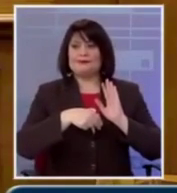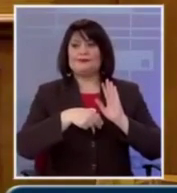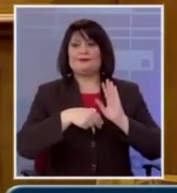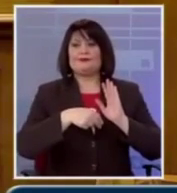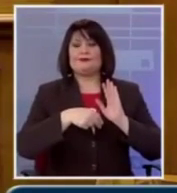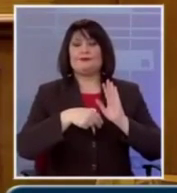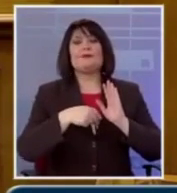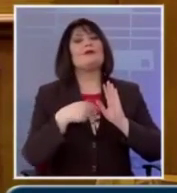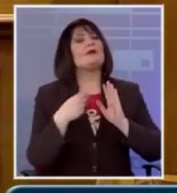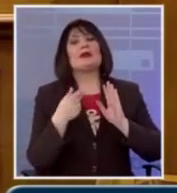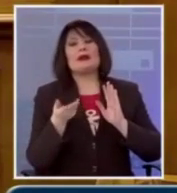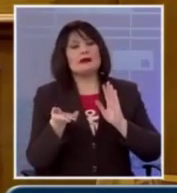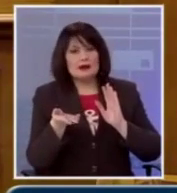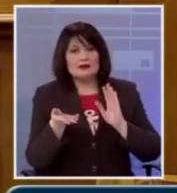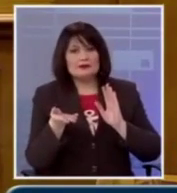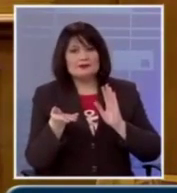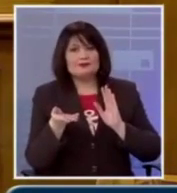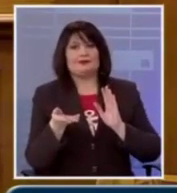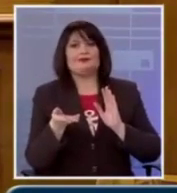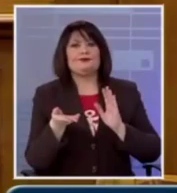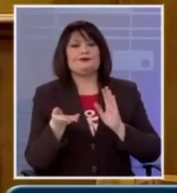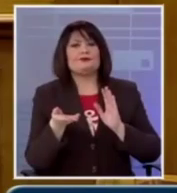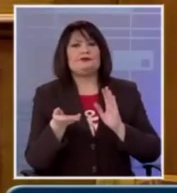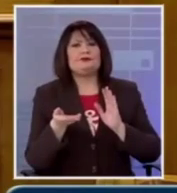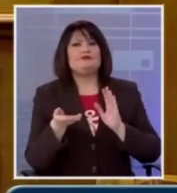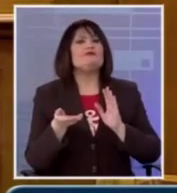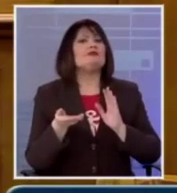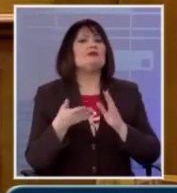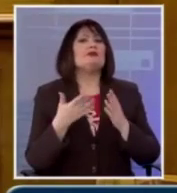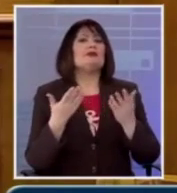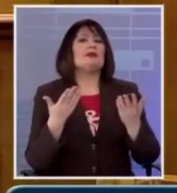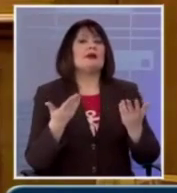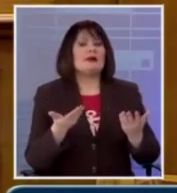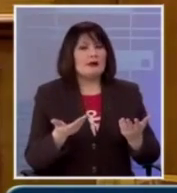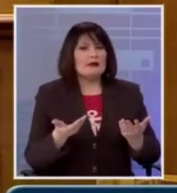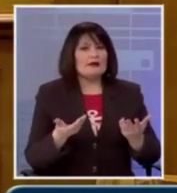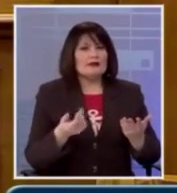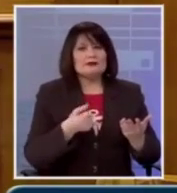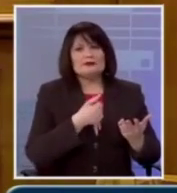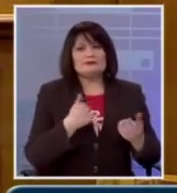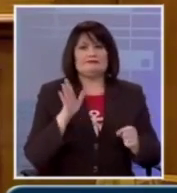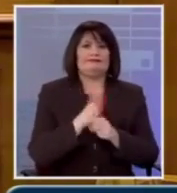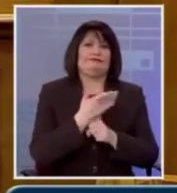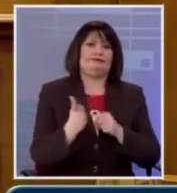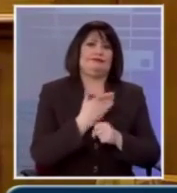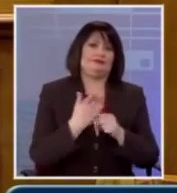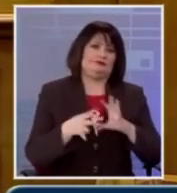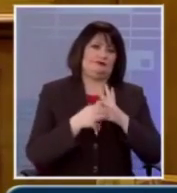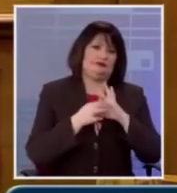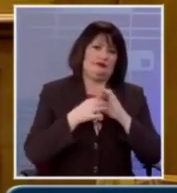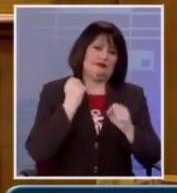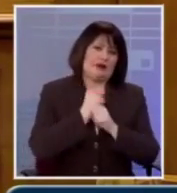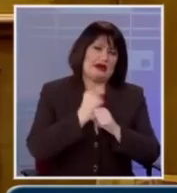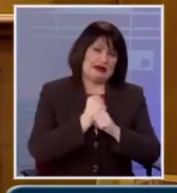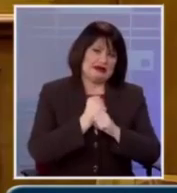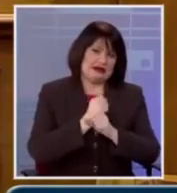μνημόνια τα οποία όχι μόνο έτσι έχουν διαλύσει τις εργασικές σχέσεις,